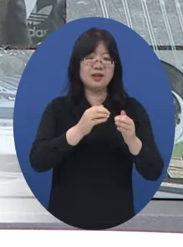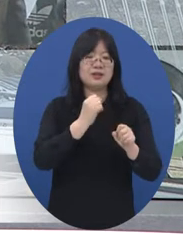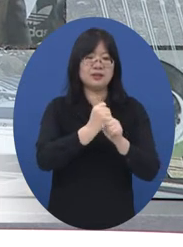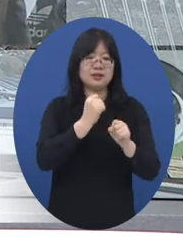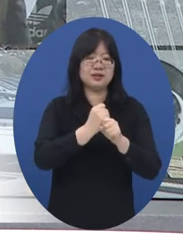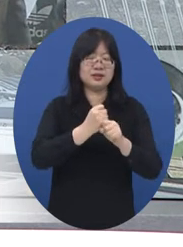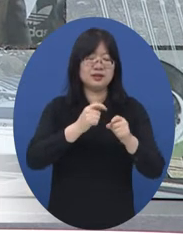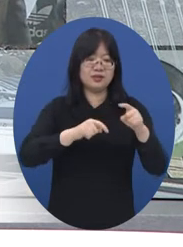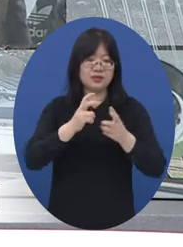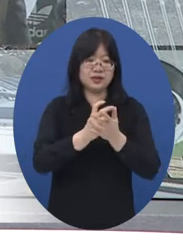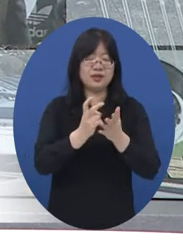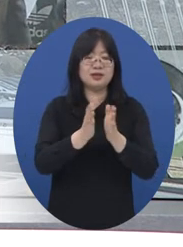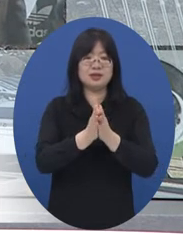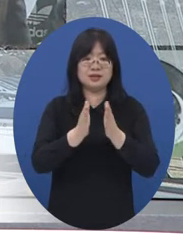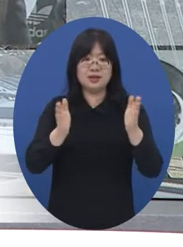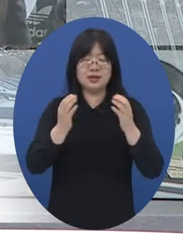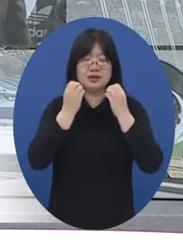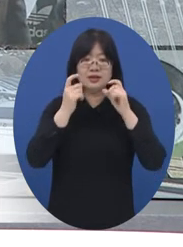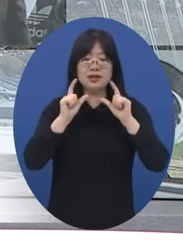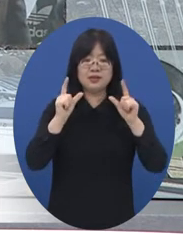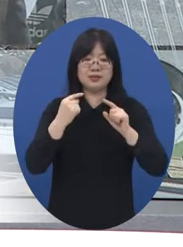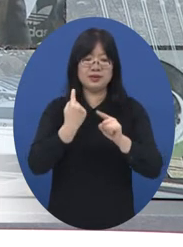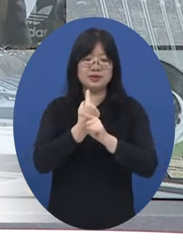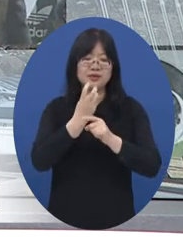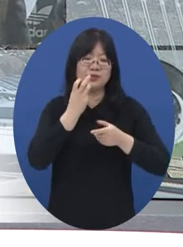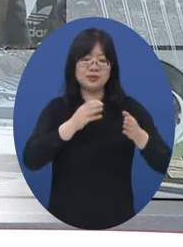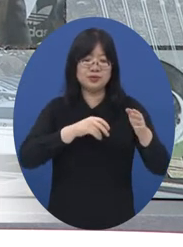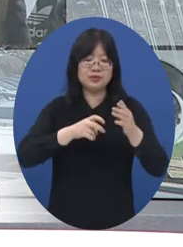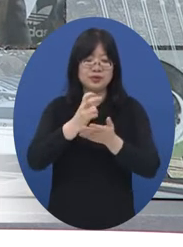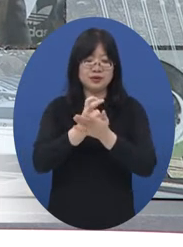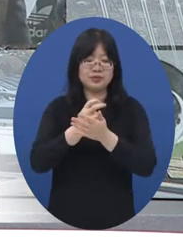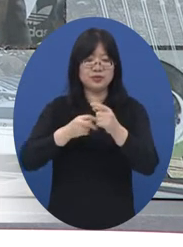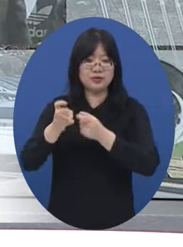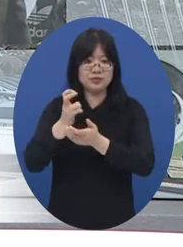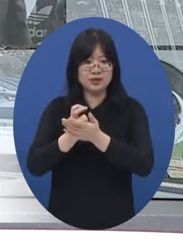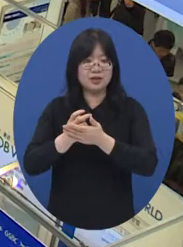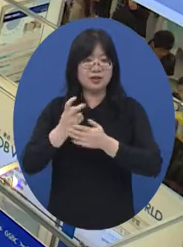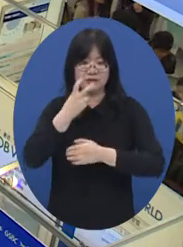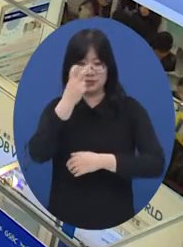진행합니다 새해 달라지는 경우도 제도와 정책 추진했습니다